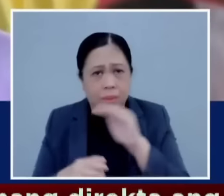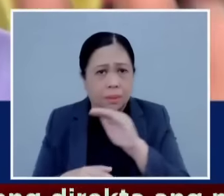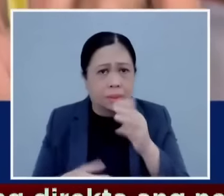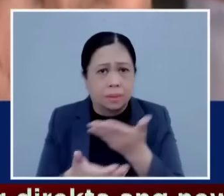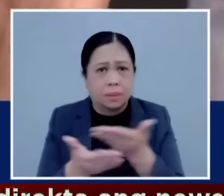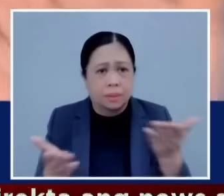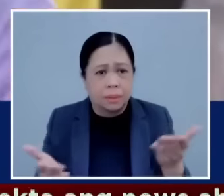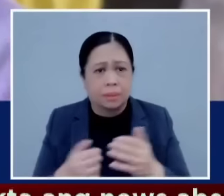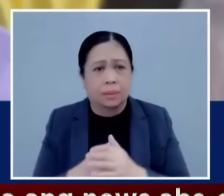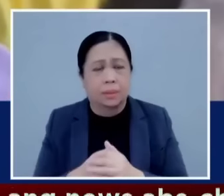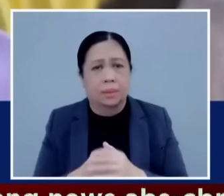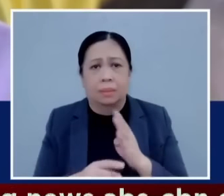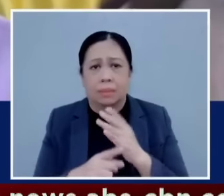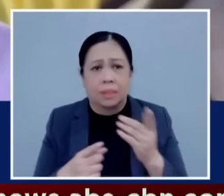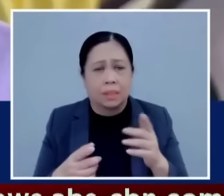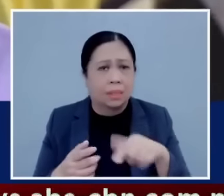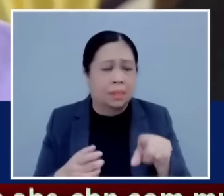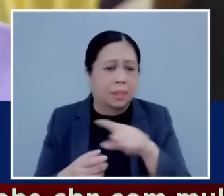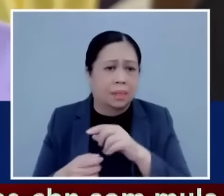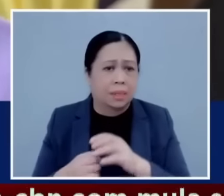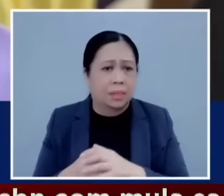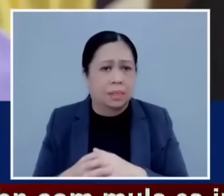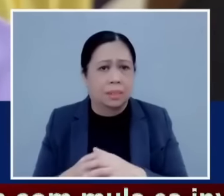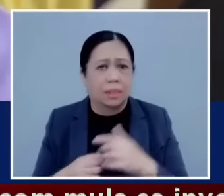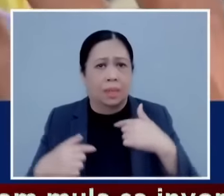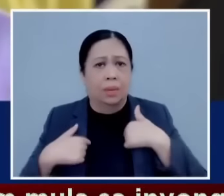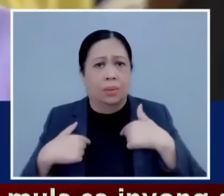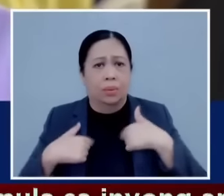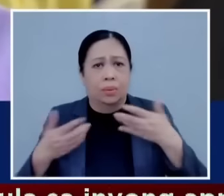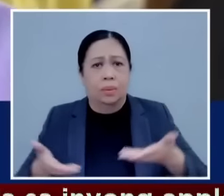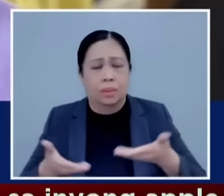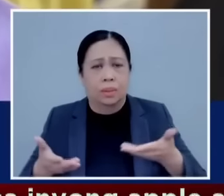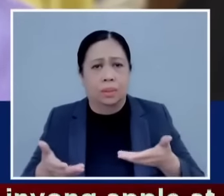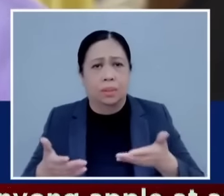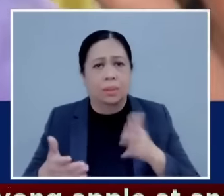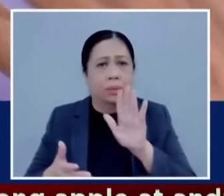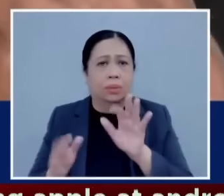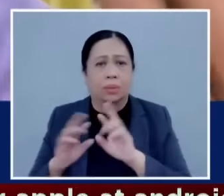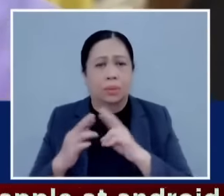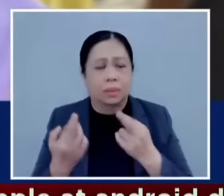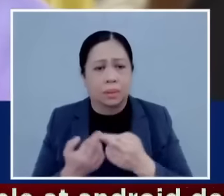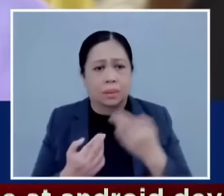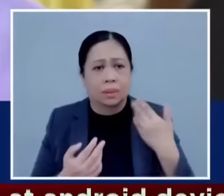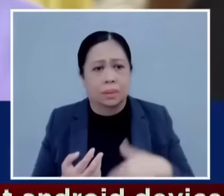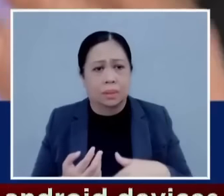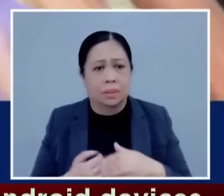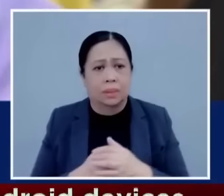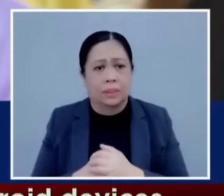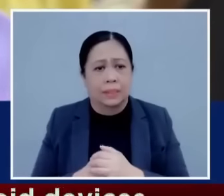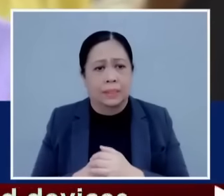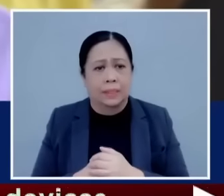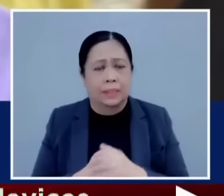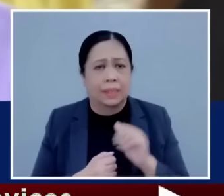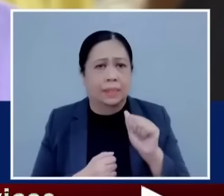sa Barangay Labet. Ako nandito, ang kamag-anak ninyo si Saplan